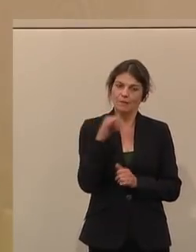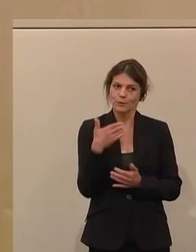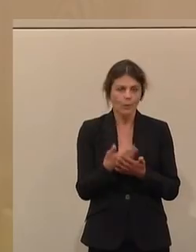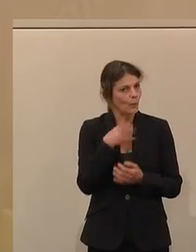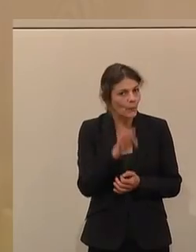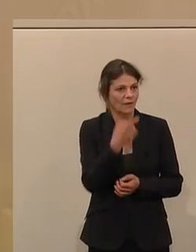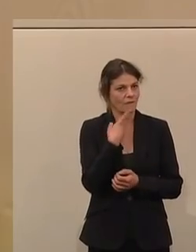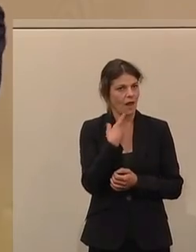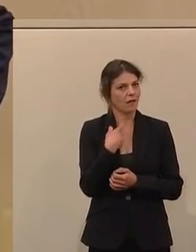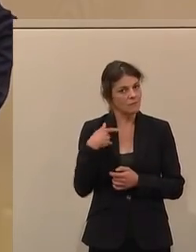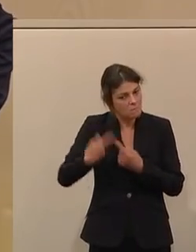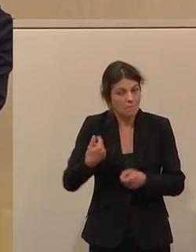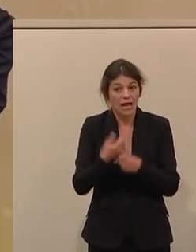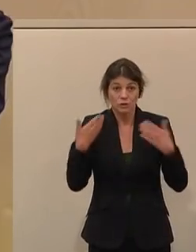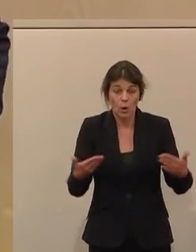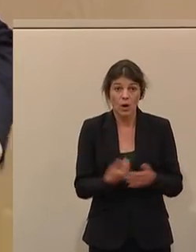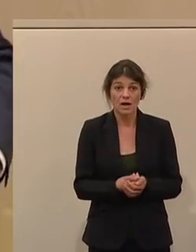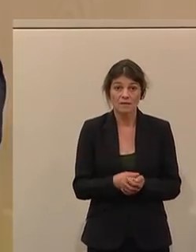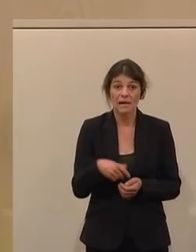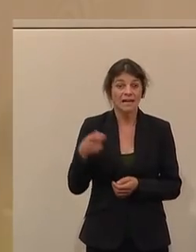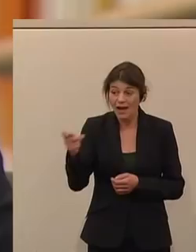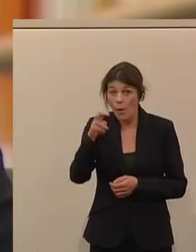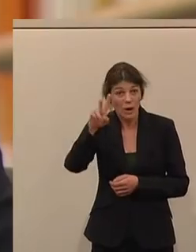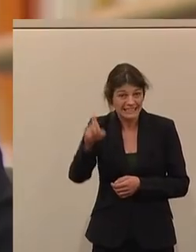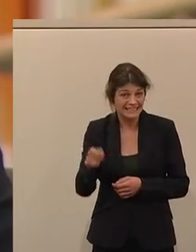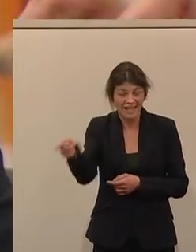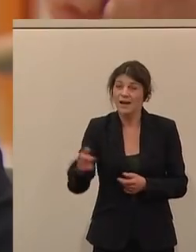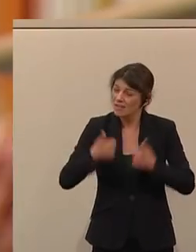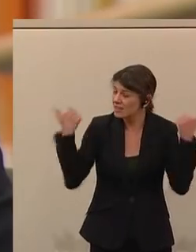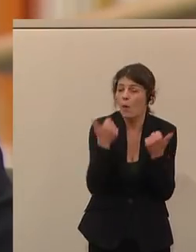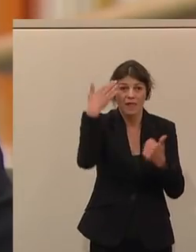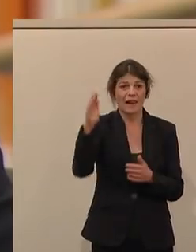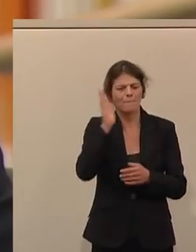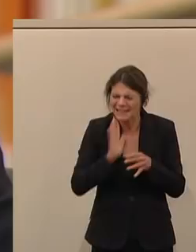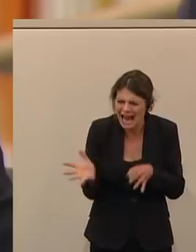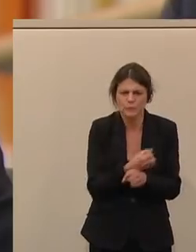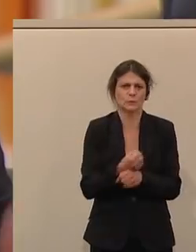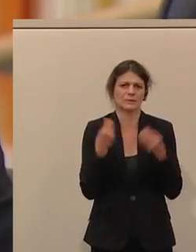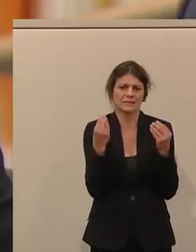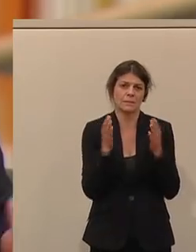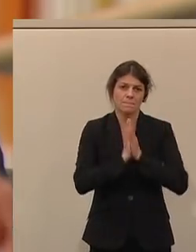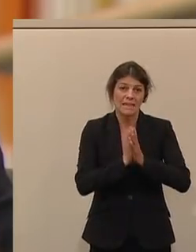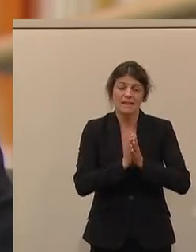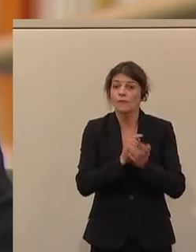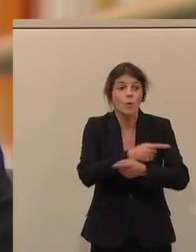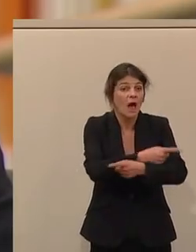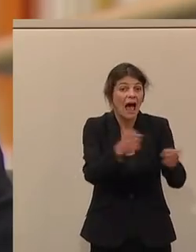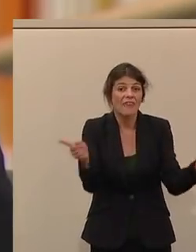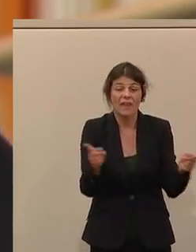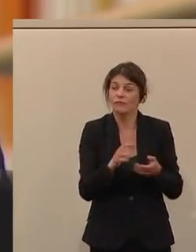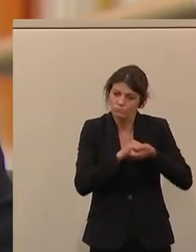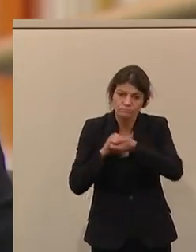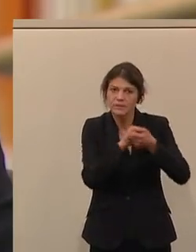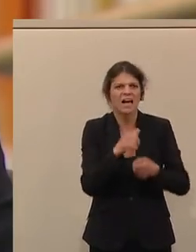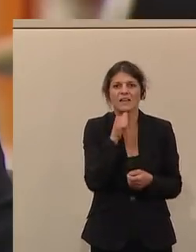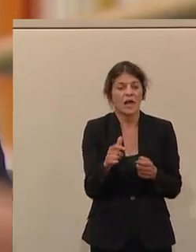hat. Sebastian Kurz, du hast großartige Talente. Nutze sie bitte für andere Allianzen als